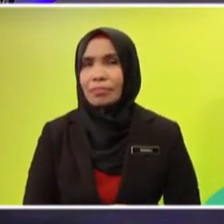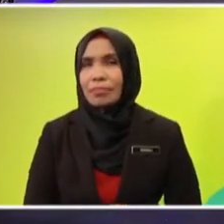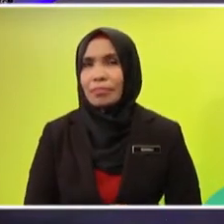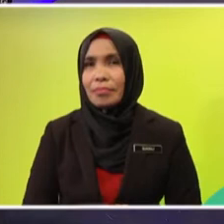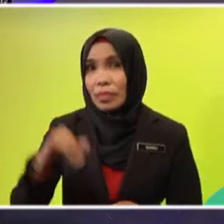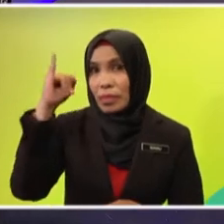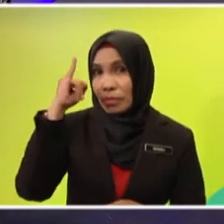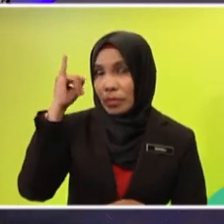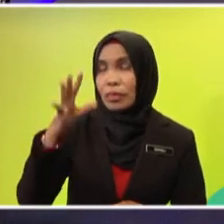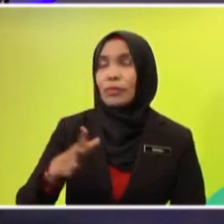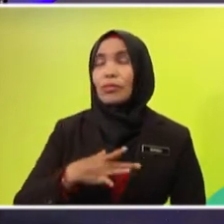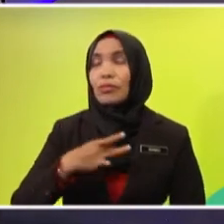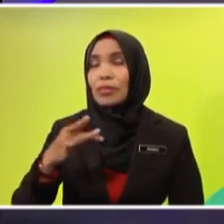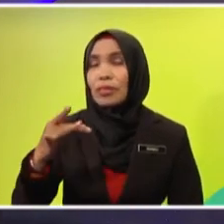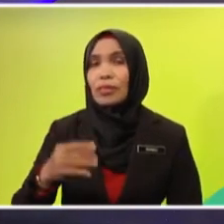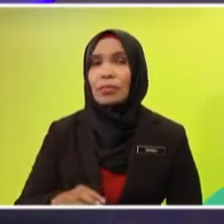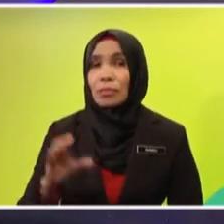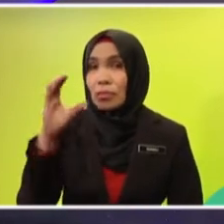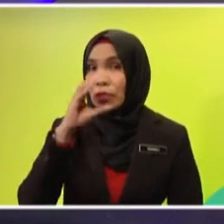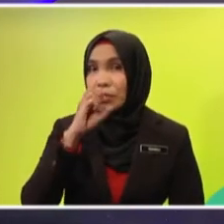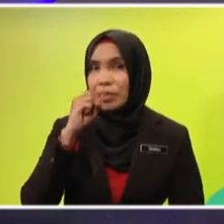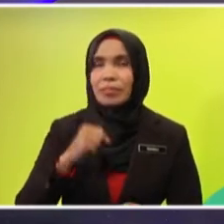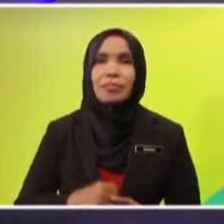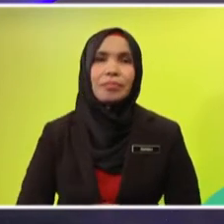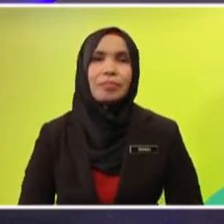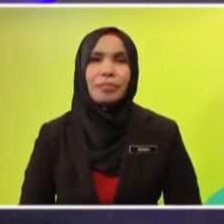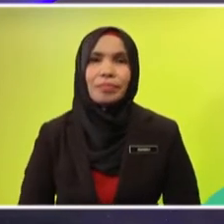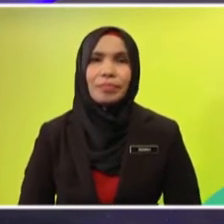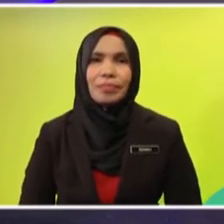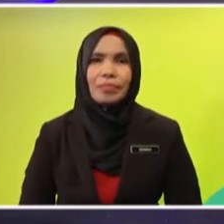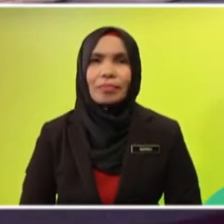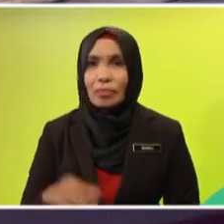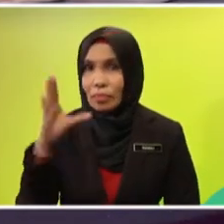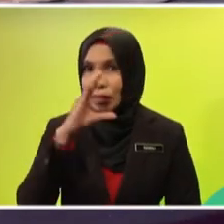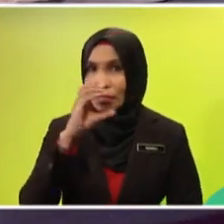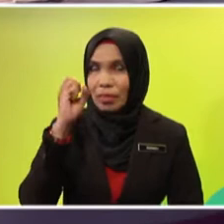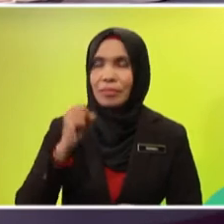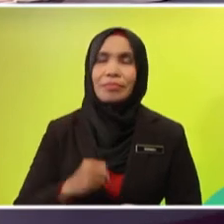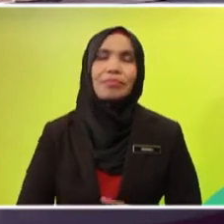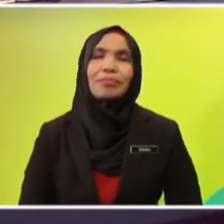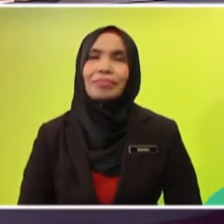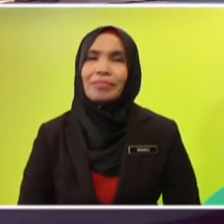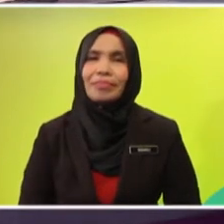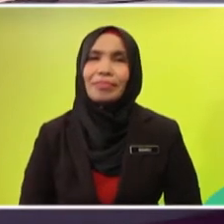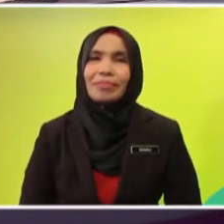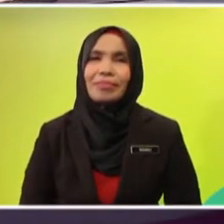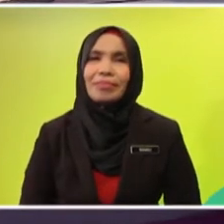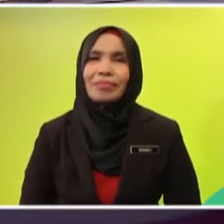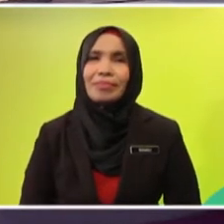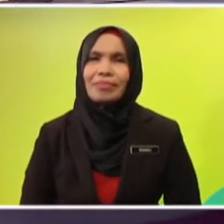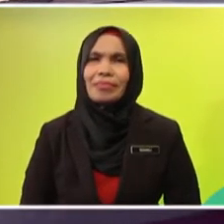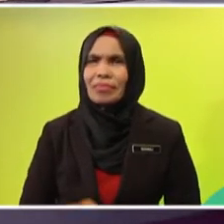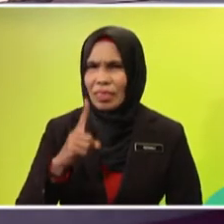Hore sampai cantik-cantik jingle jingle baik satu